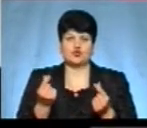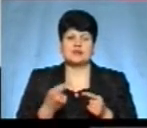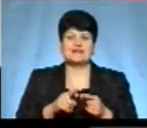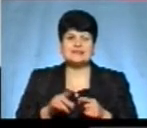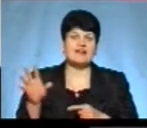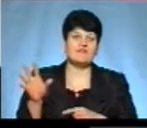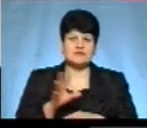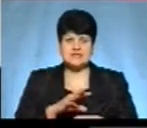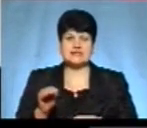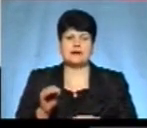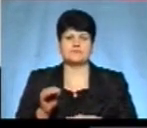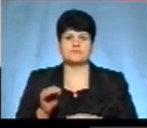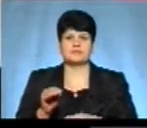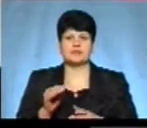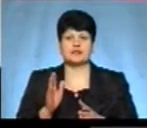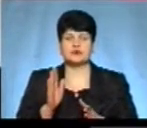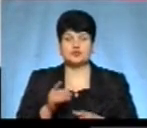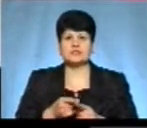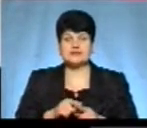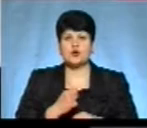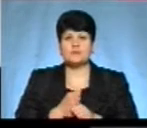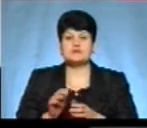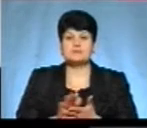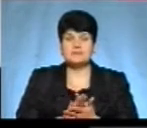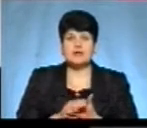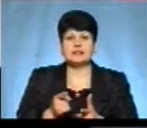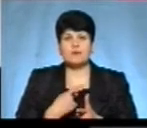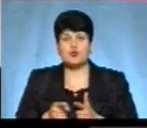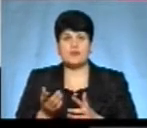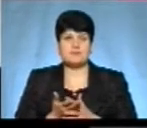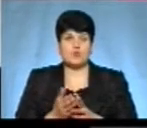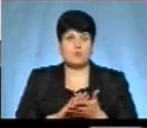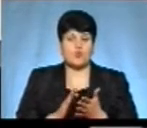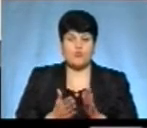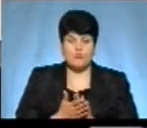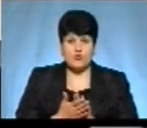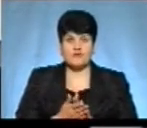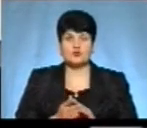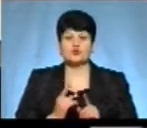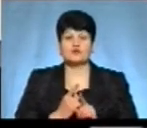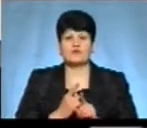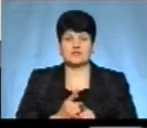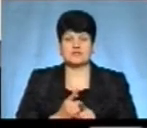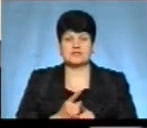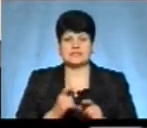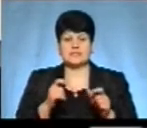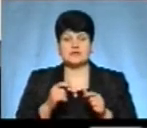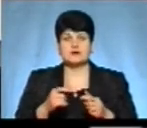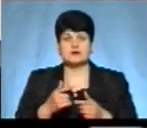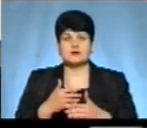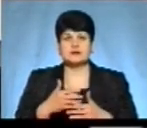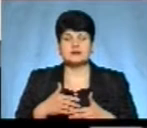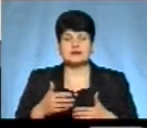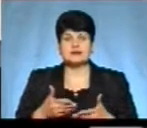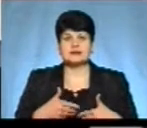відповідно, якщо це проводиться безоплатно або на пільгових умовах, що супроводжується закликами або пропозиціями голосувати